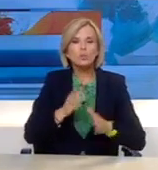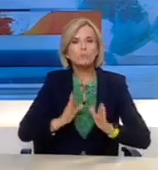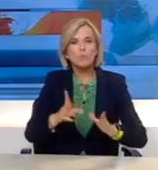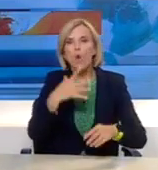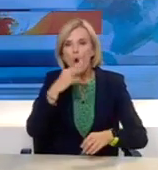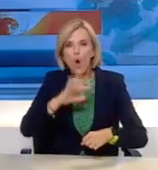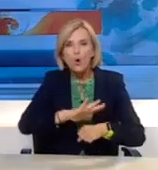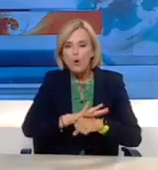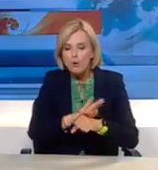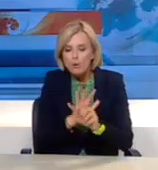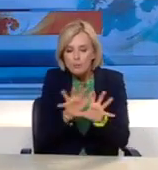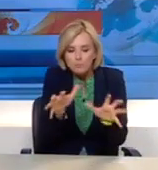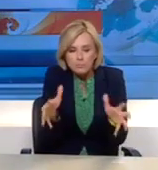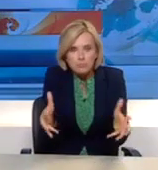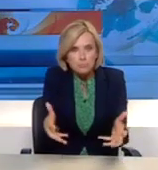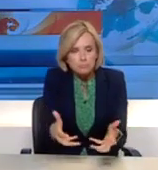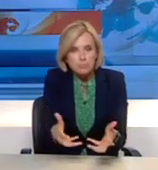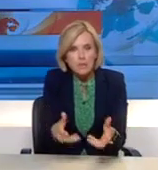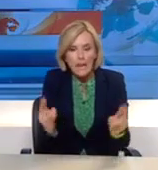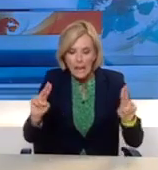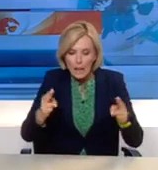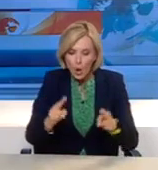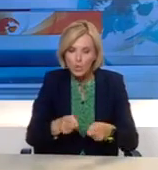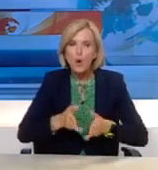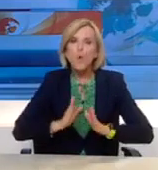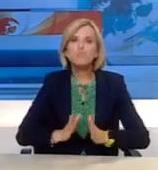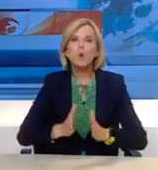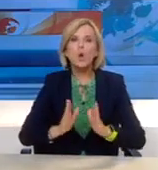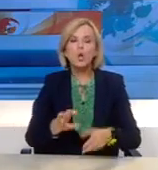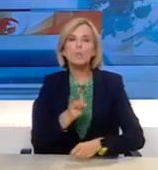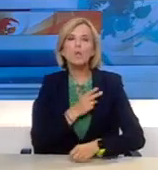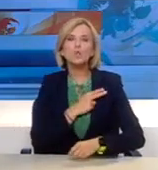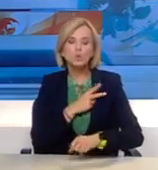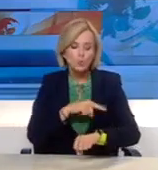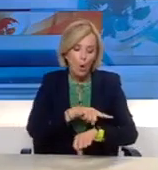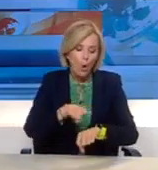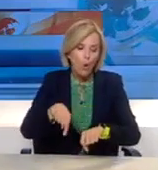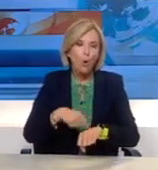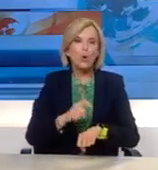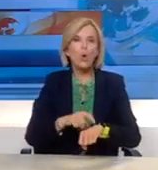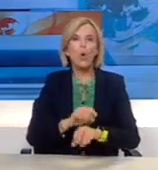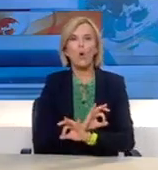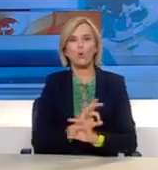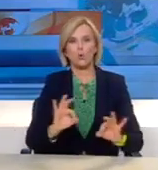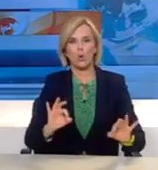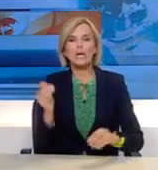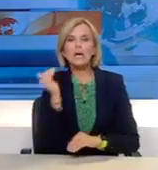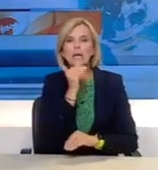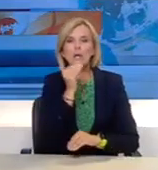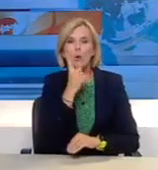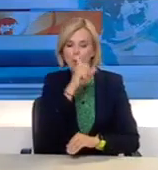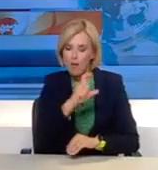μας επιτρέπει να προχωρήσουμε με έναν από τους σχεδιασμούς που είχαμε, που είναι και ο πιο γρήγορος.